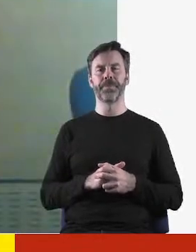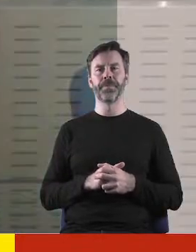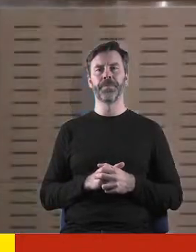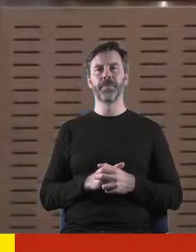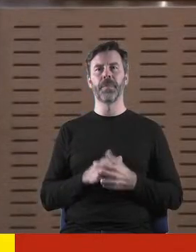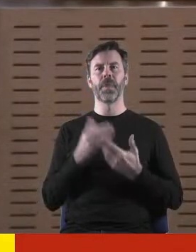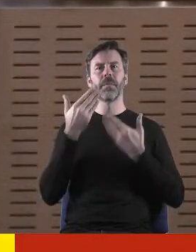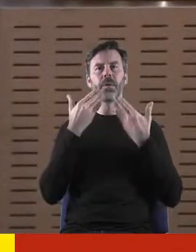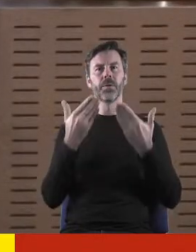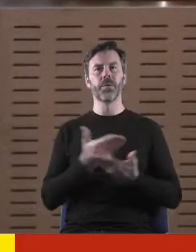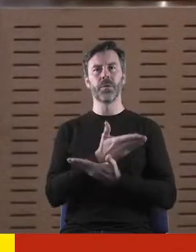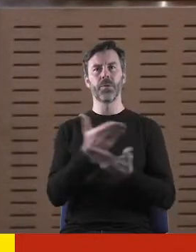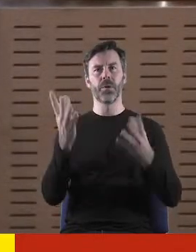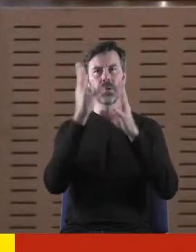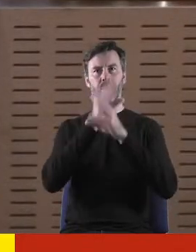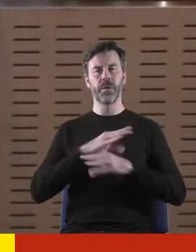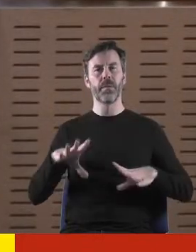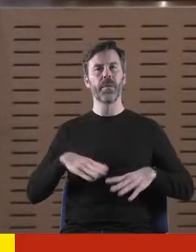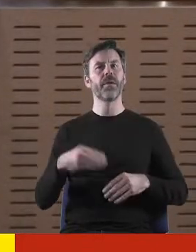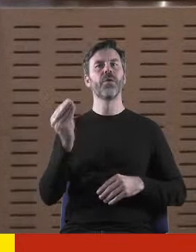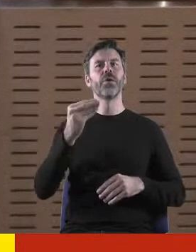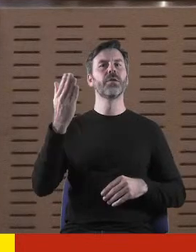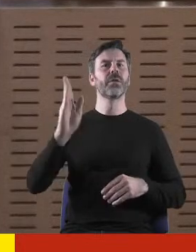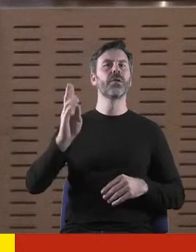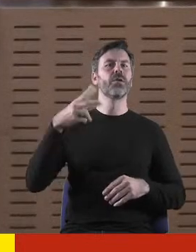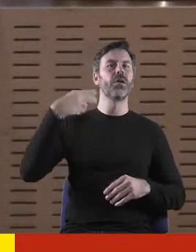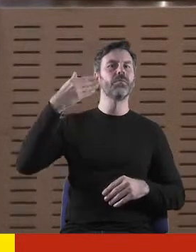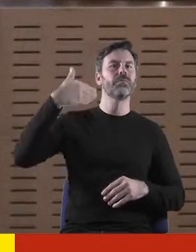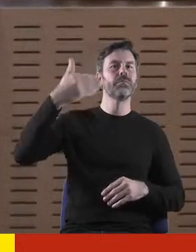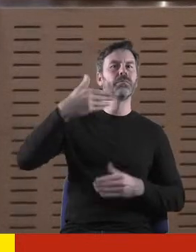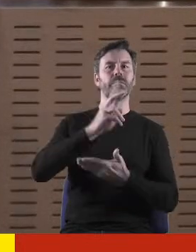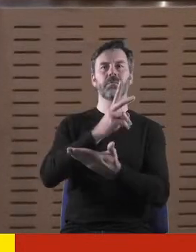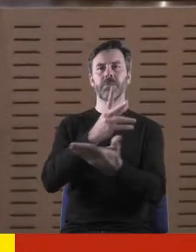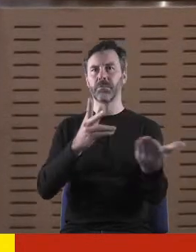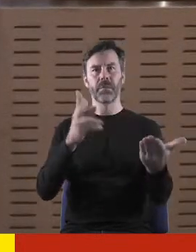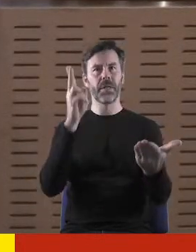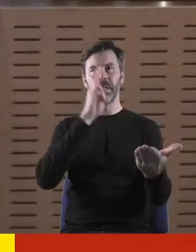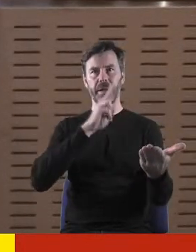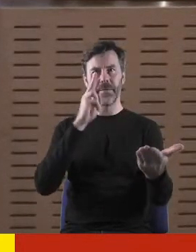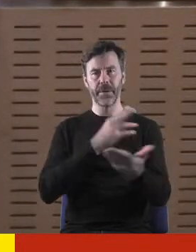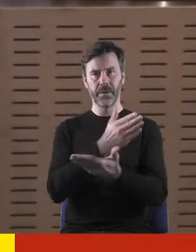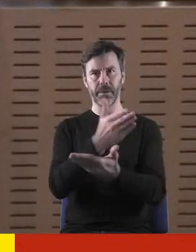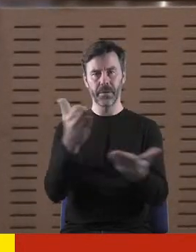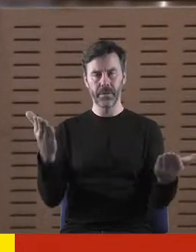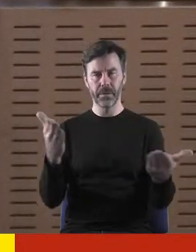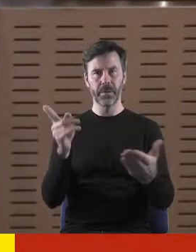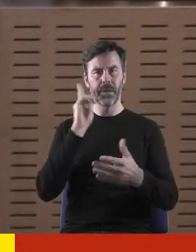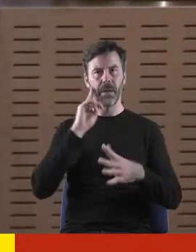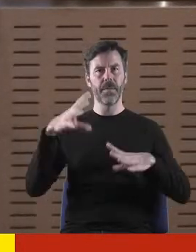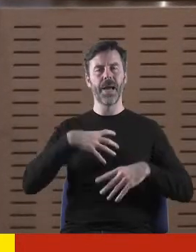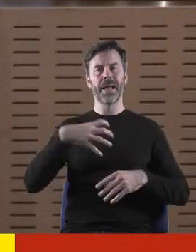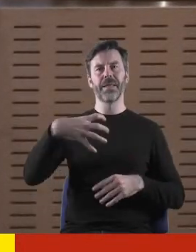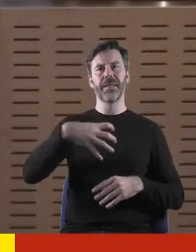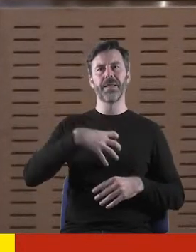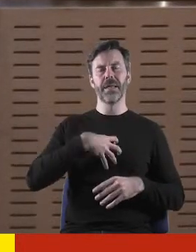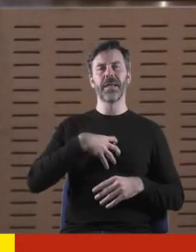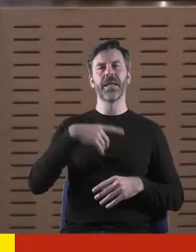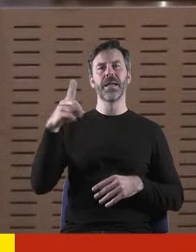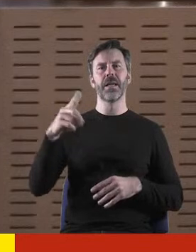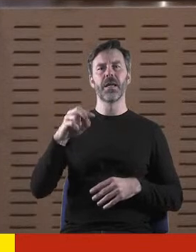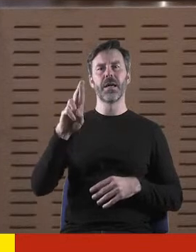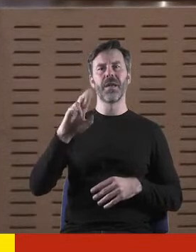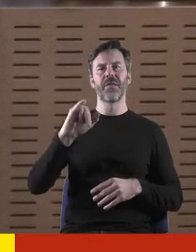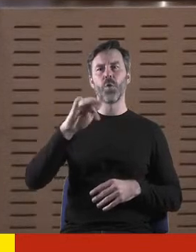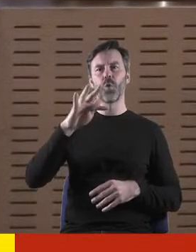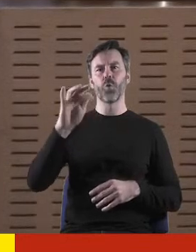Dziękuję bardzo. Szanowni państwo radni, czy ktoś jeszcze chciałby zabrać głos w tym punkcie? Nie widzę. Do pana dyrektora infrastruktury, pana dyrektora Rafała